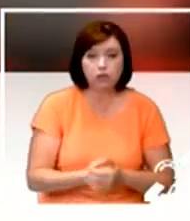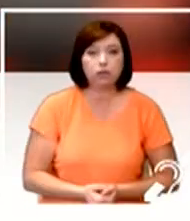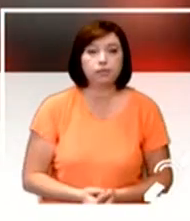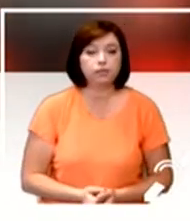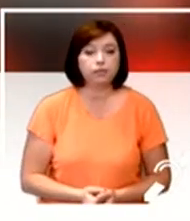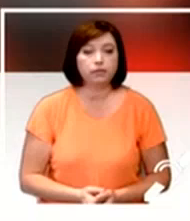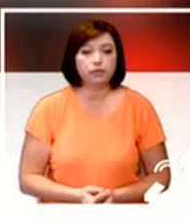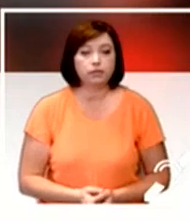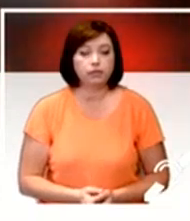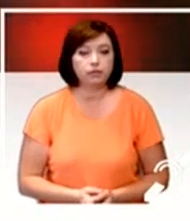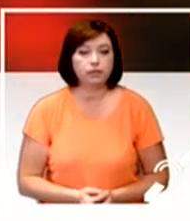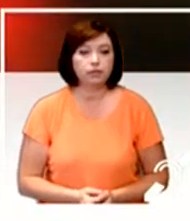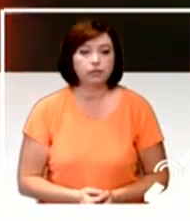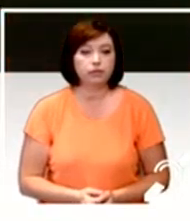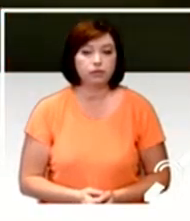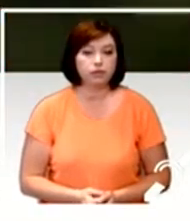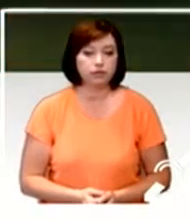vameșilor.